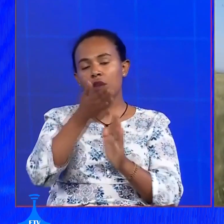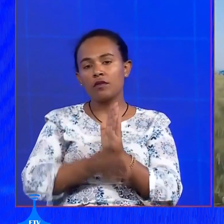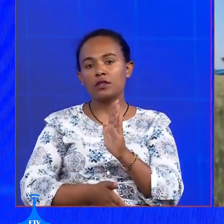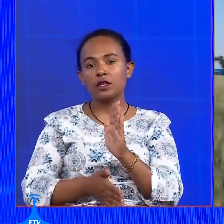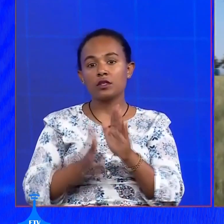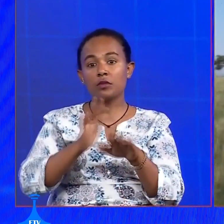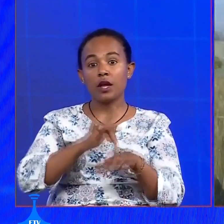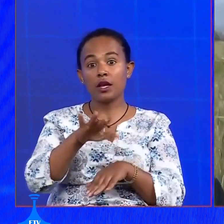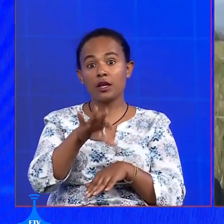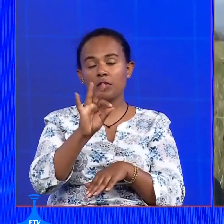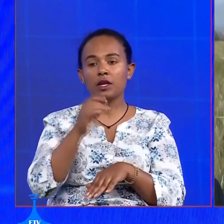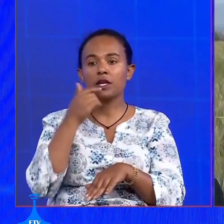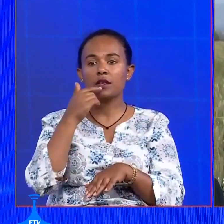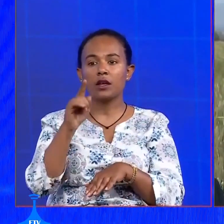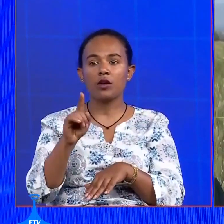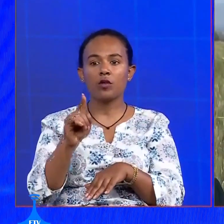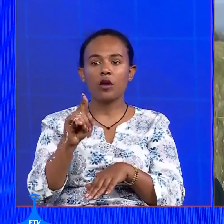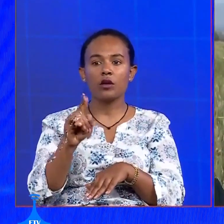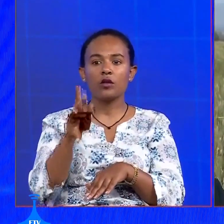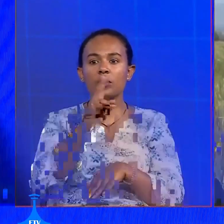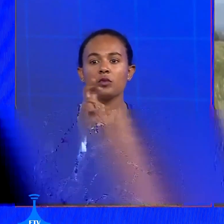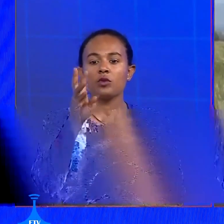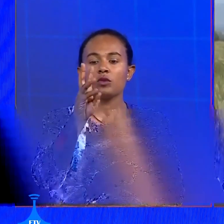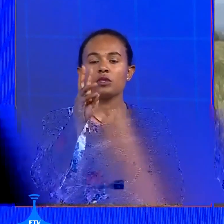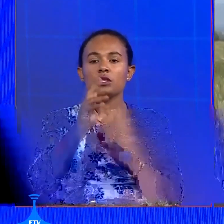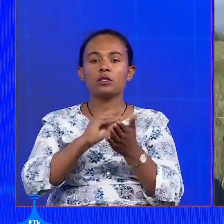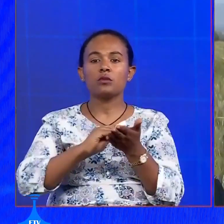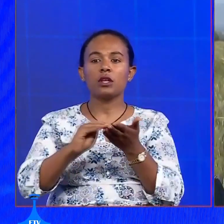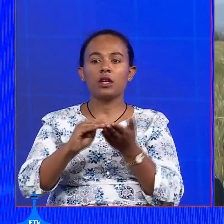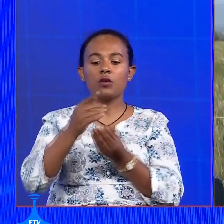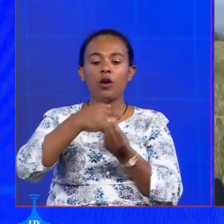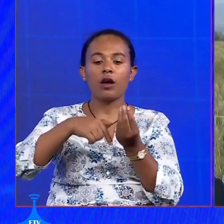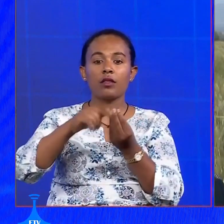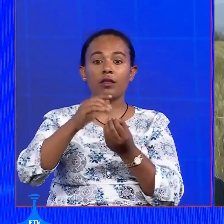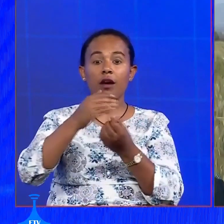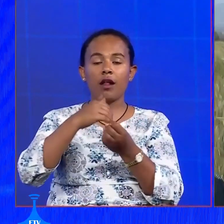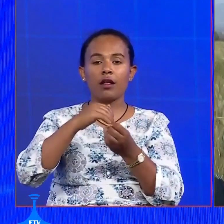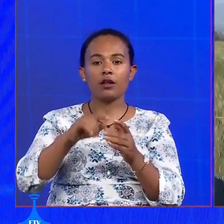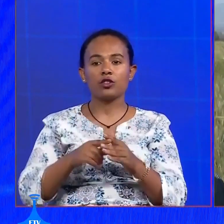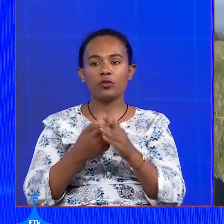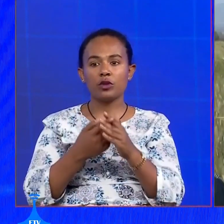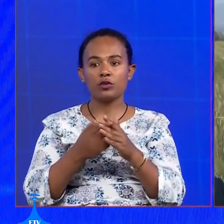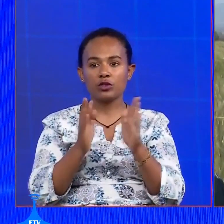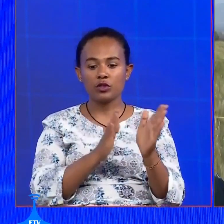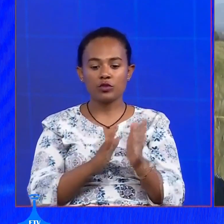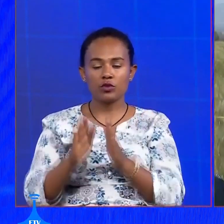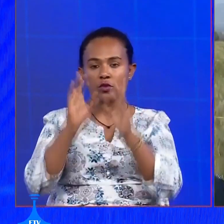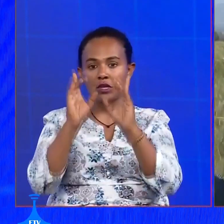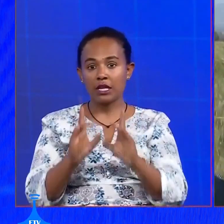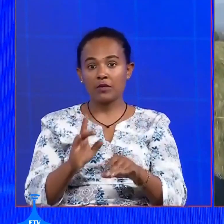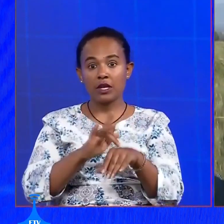ላይ እንደሚገኝ ጠቁመዋል 2.6 ሚሊዮን ሄክታር ነው አቀደን የጀመርነው ዝግጅቱንም ክረምት ላይ ነው ጨረስነው የክረምት ስራው